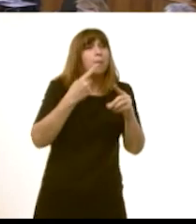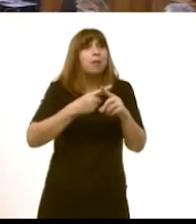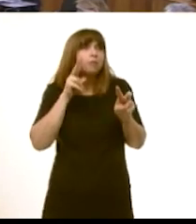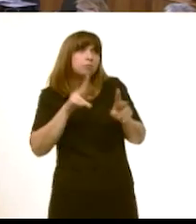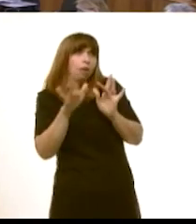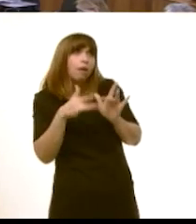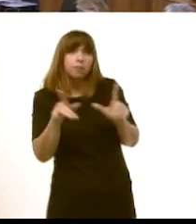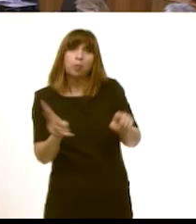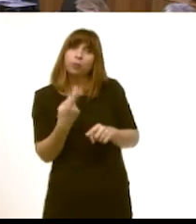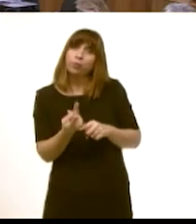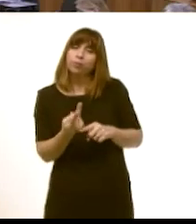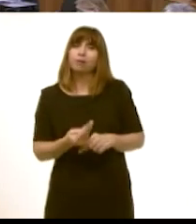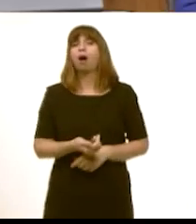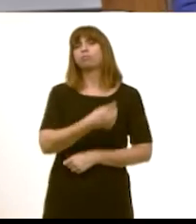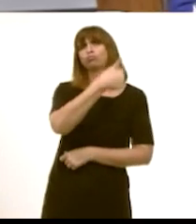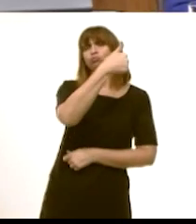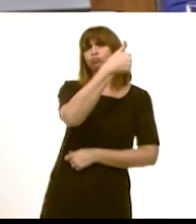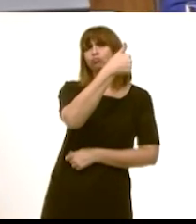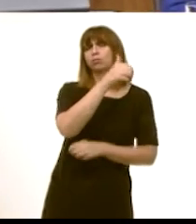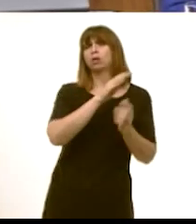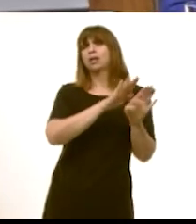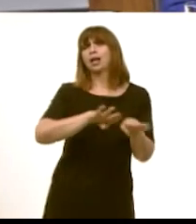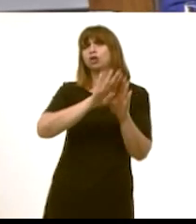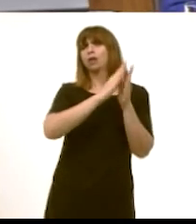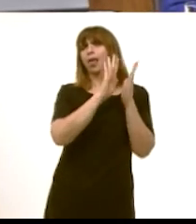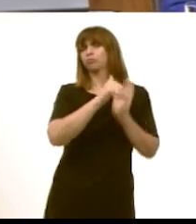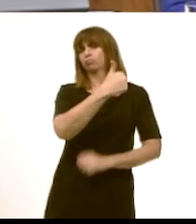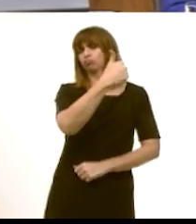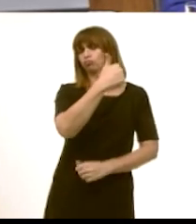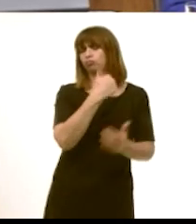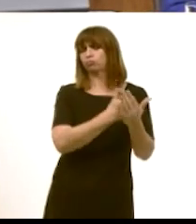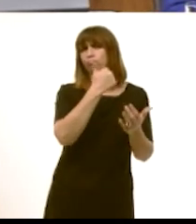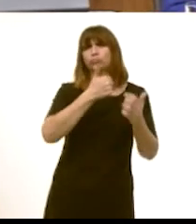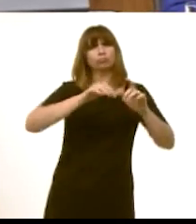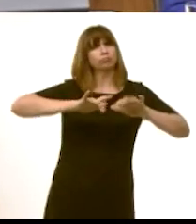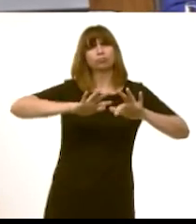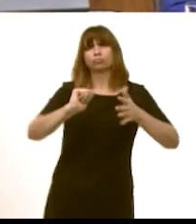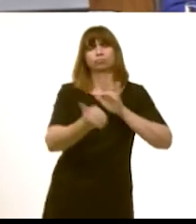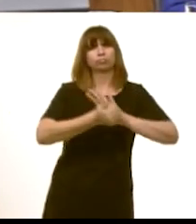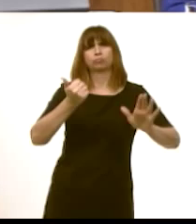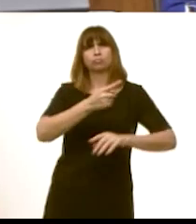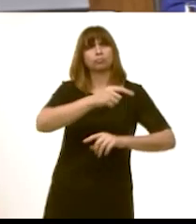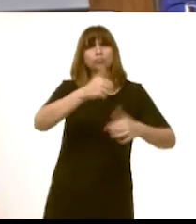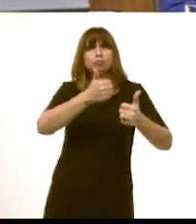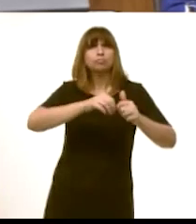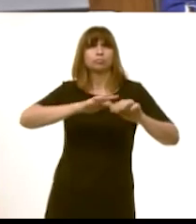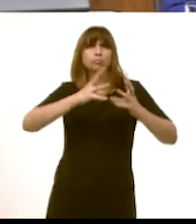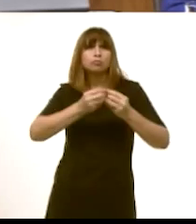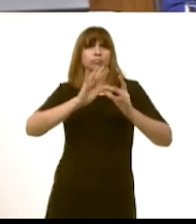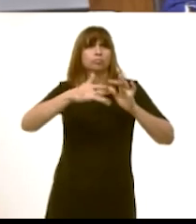o wneud hwnna, yn wedi digideiddio, wrth gwrs. Mae'n bwysig bod y Llyfrgell yn symud allan o'r Pencadlys yn Aberystwyth